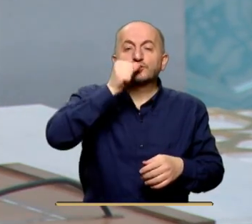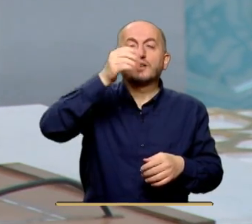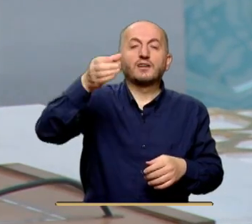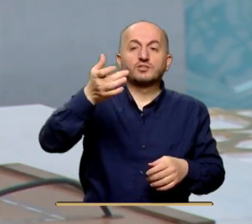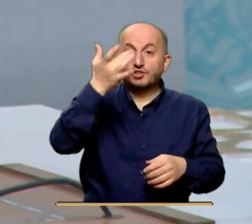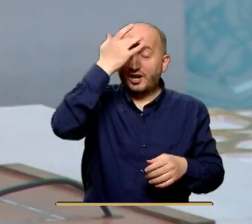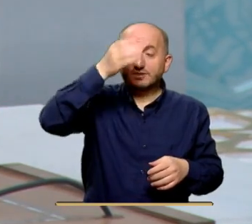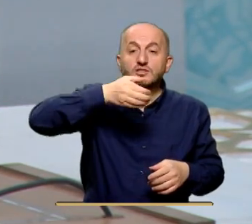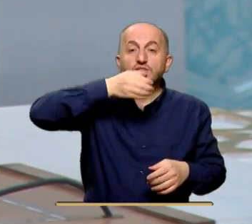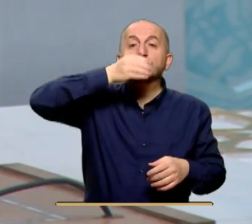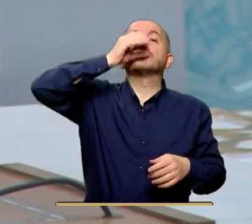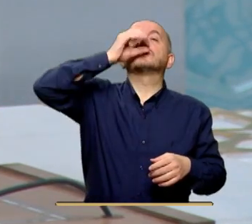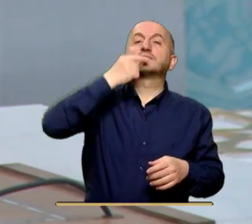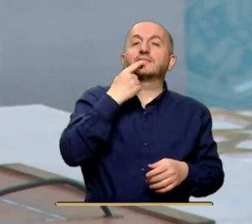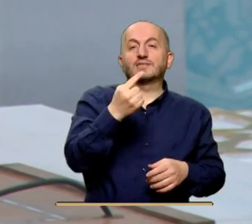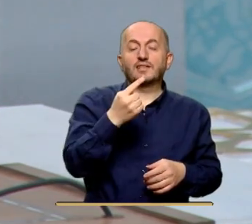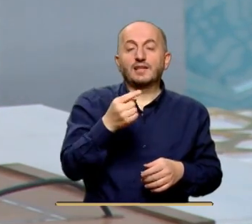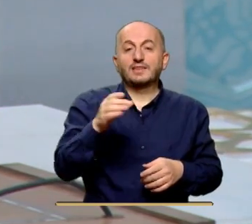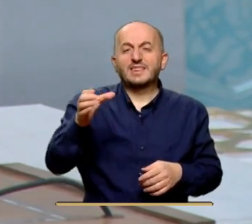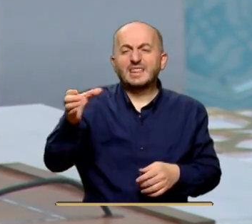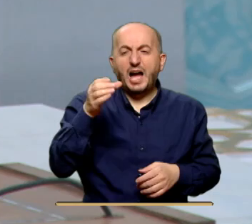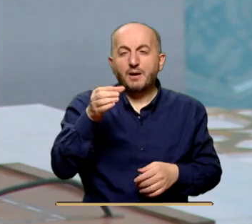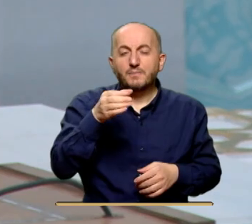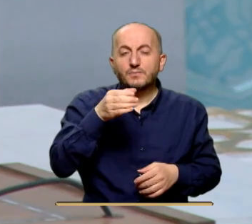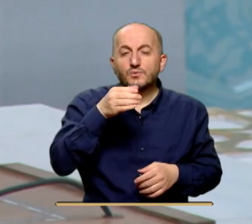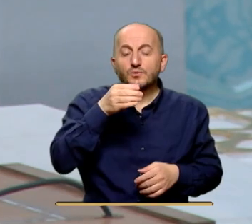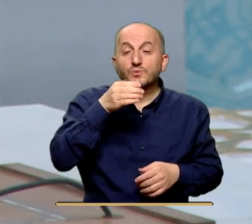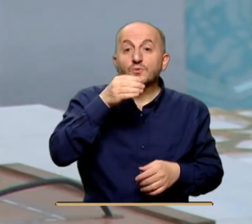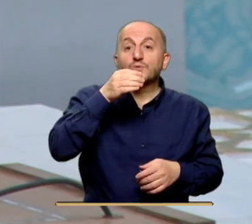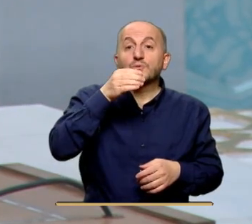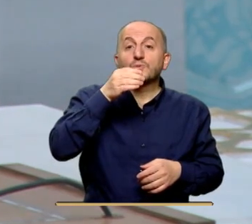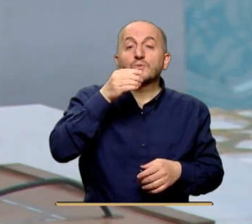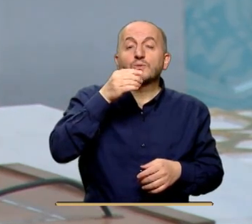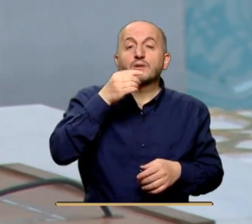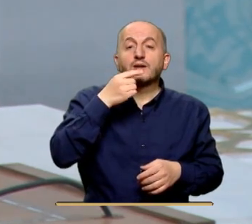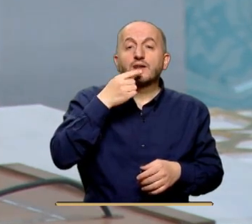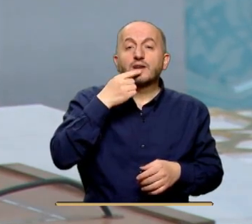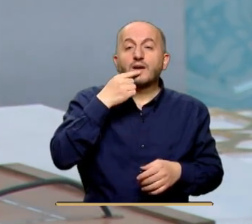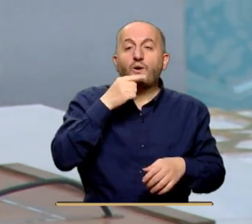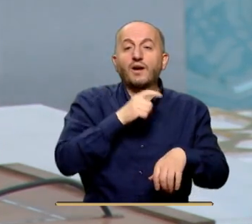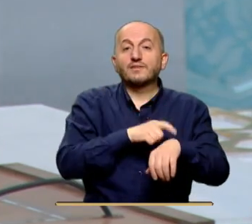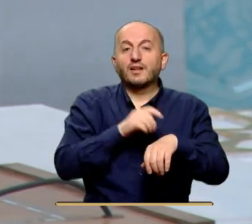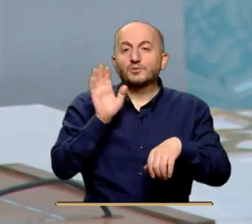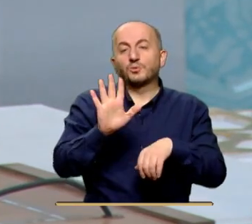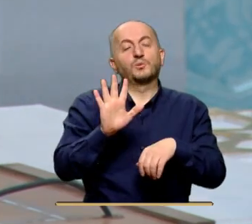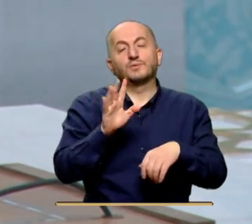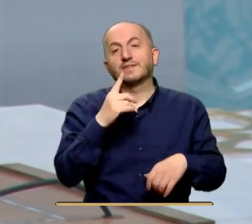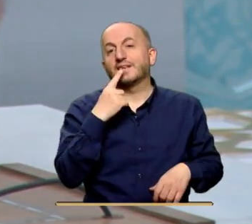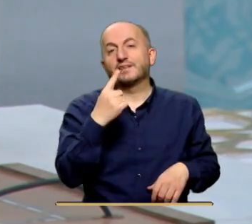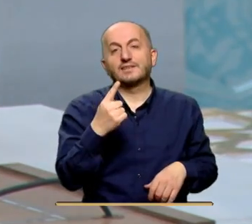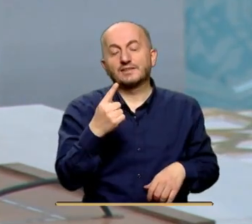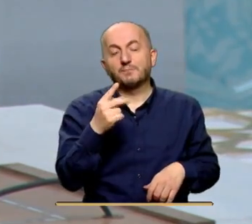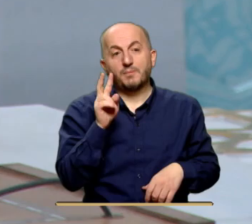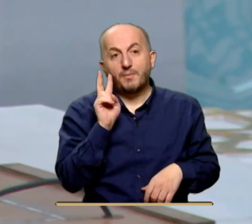şehadet şerbetidir, iç. Tam böyle," diyor, "dudağımı götürdüm, değdim. O esnada durun denildi.